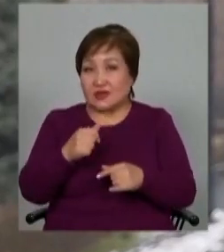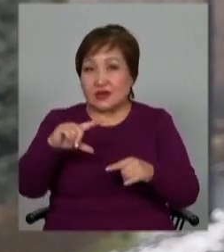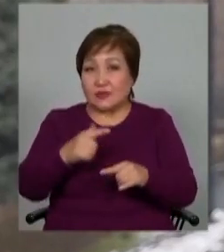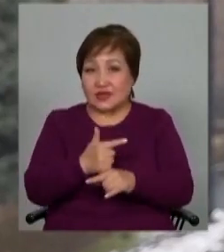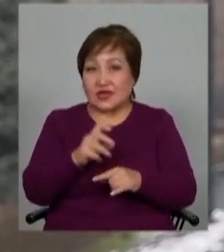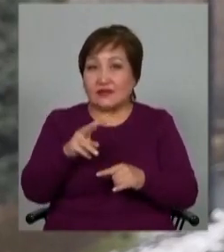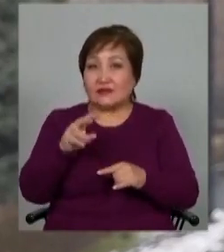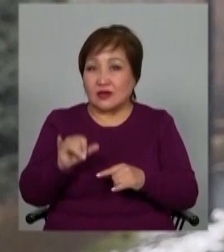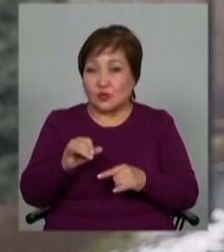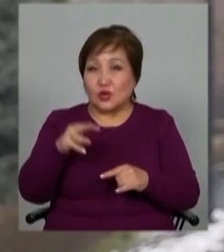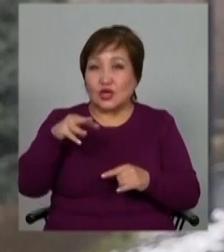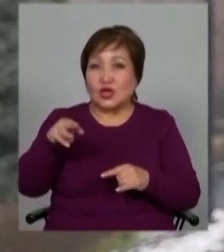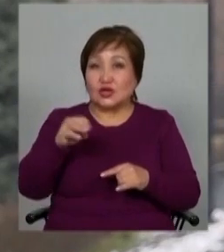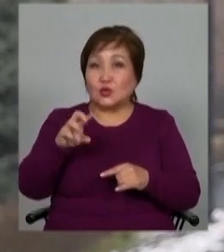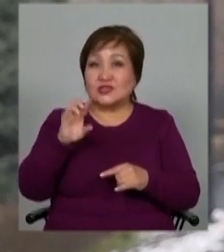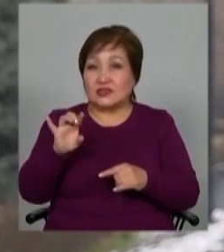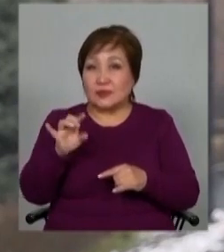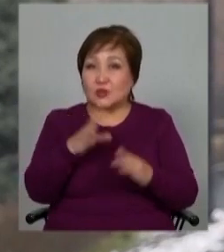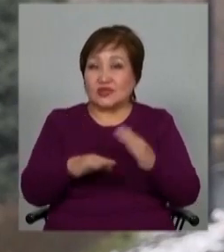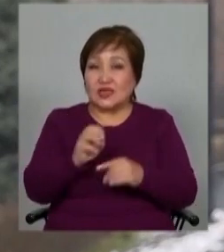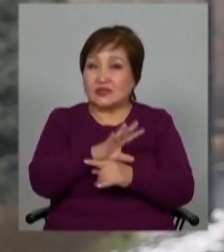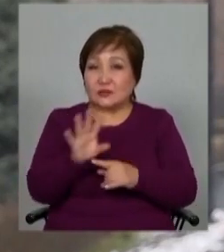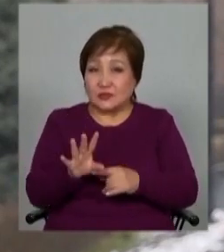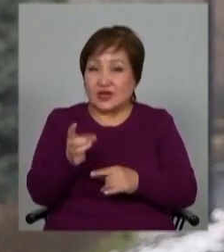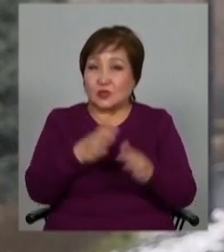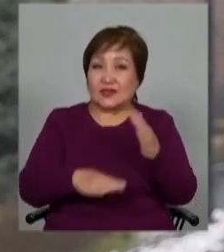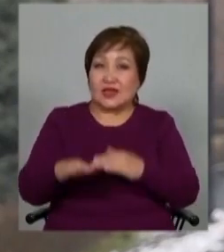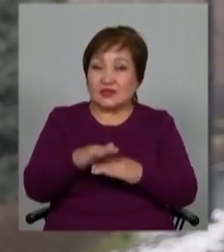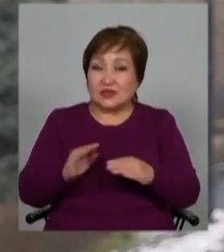Түрксіб ауданының қамтылмай қалған аудандарын қосып,